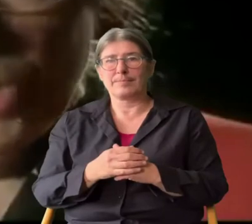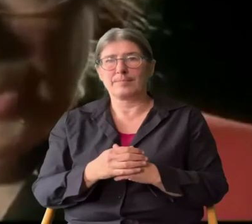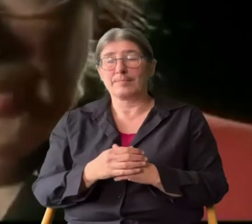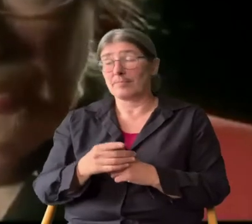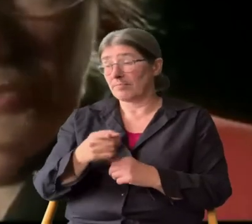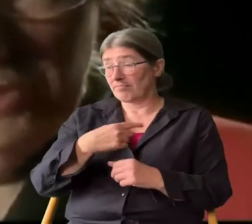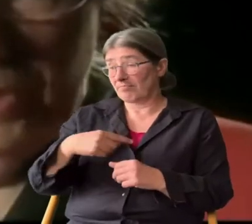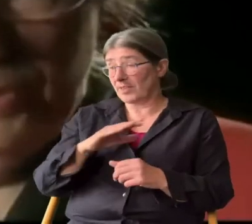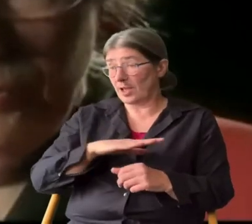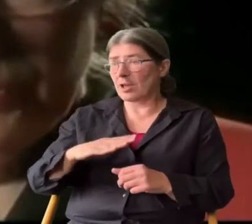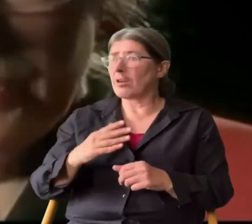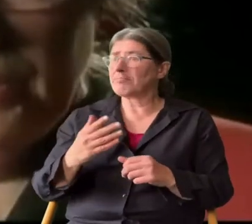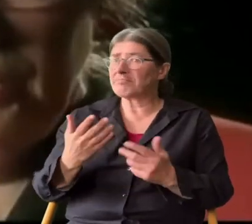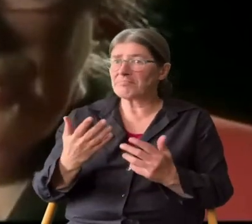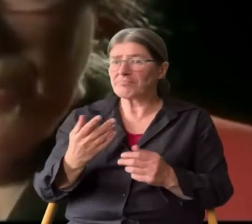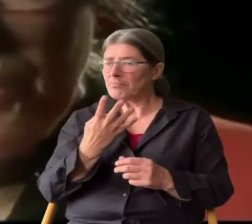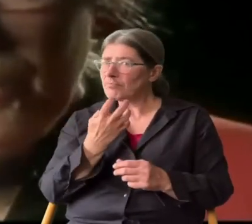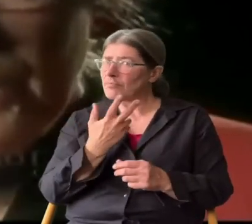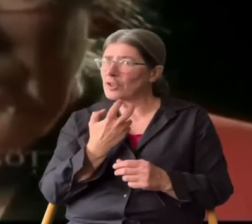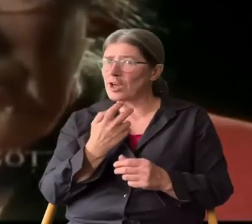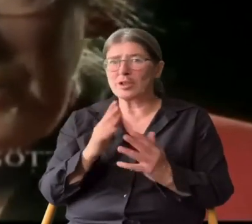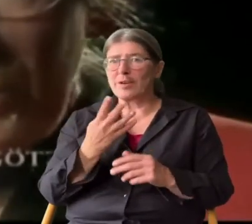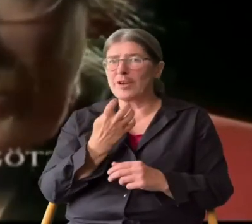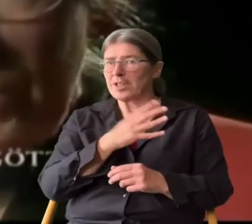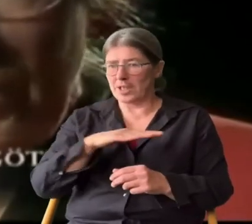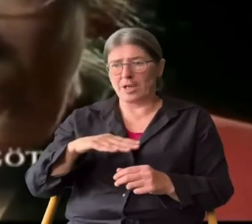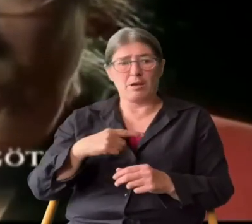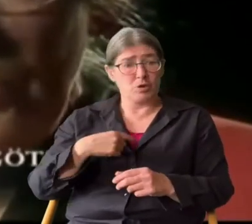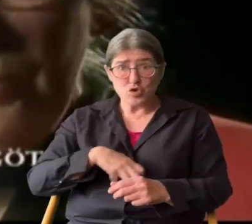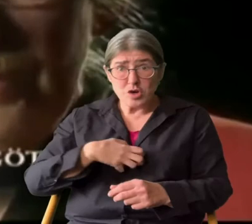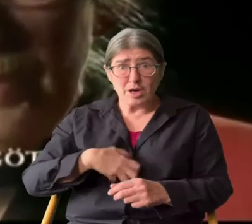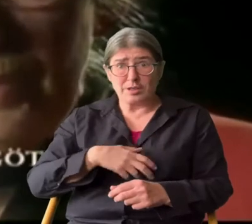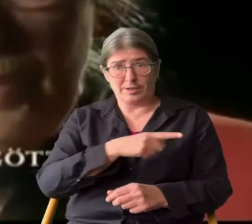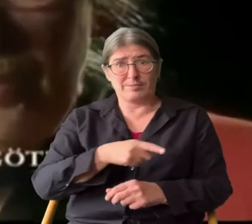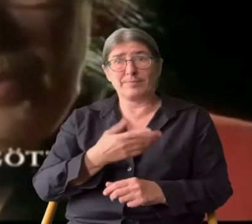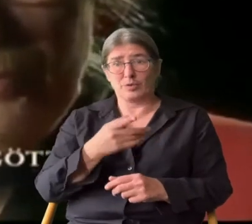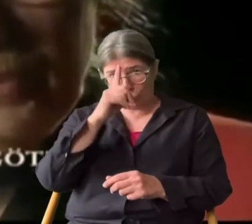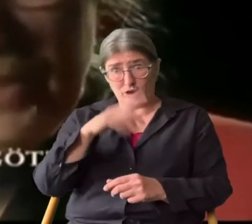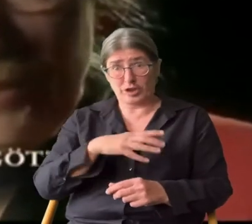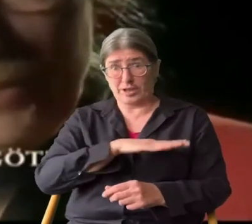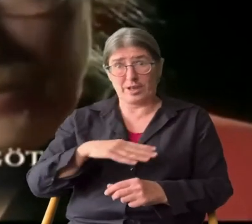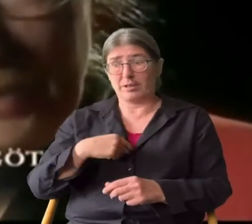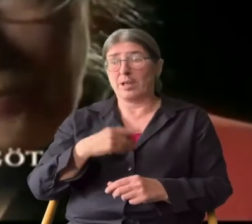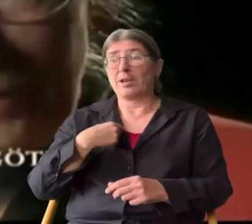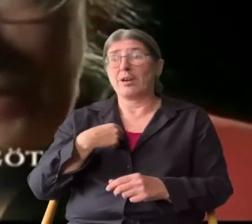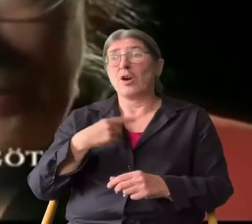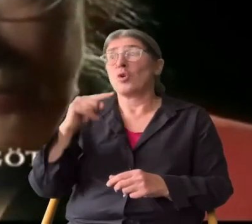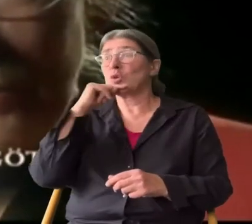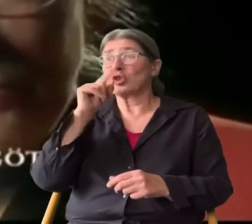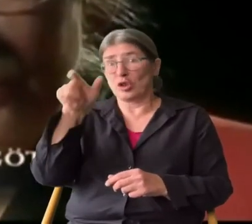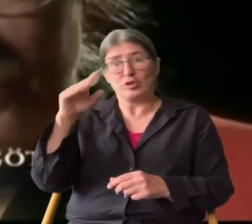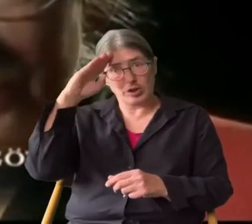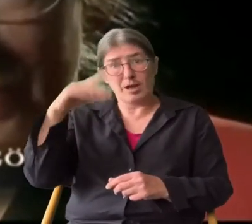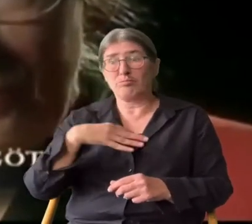Wir Kinder standen dann vielleicht 30, 40 Kinder, hatten natürlich alle Hunger. Und da wurde ich rausgepickt von